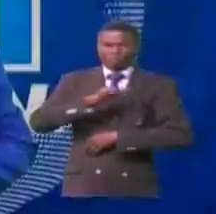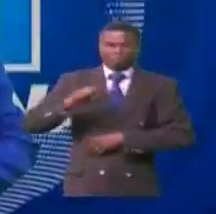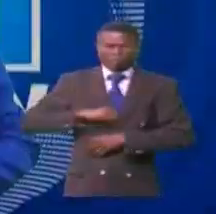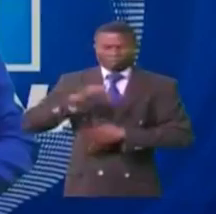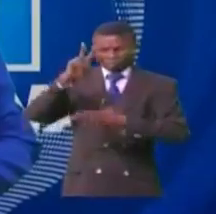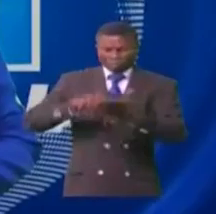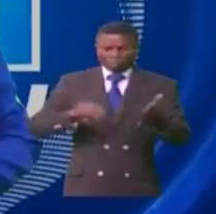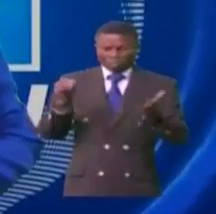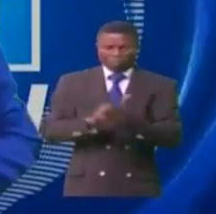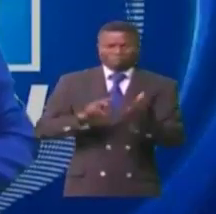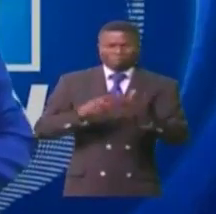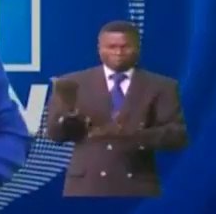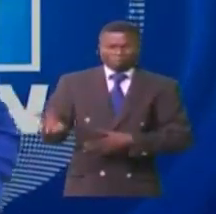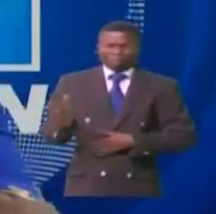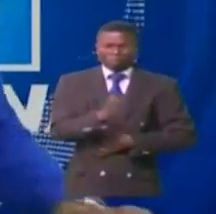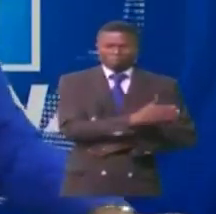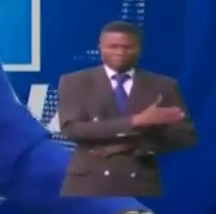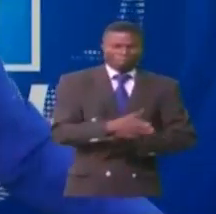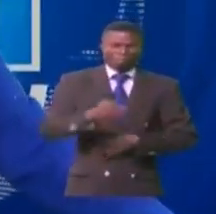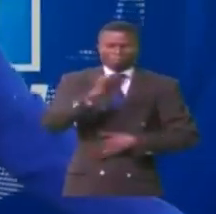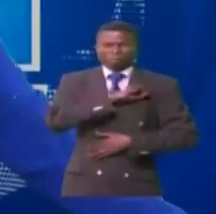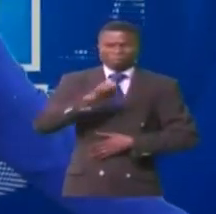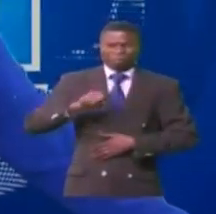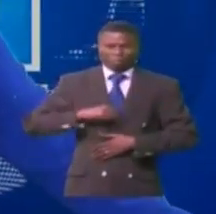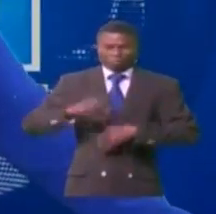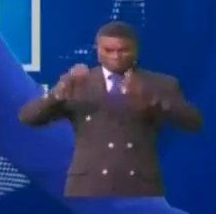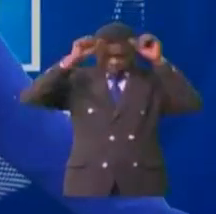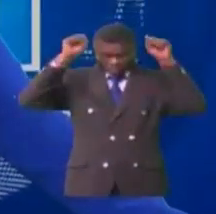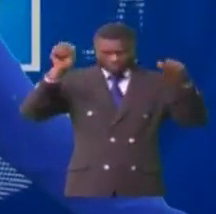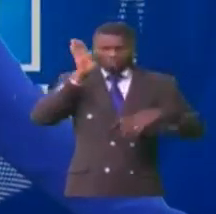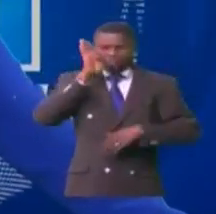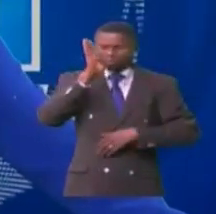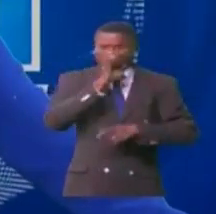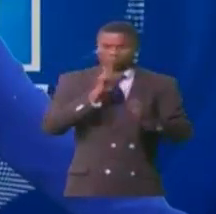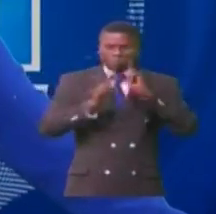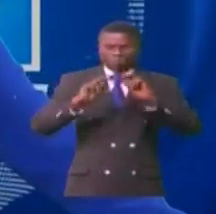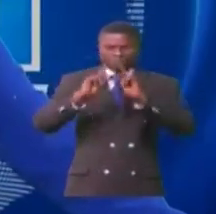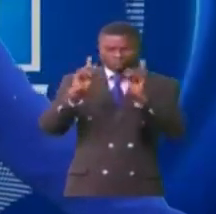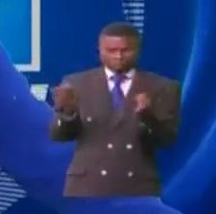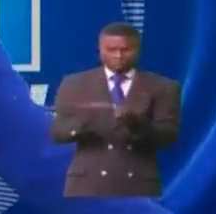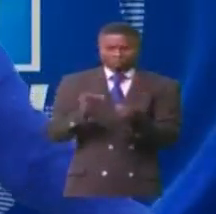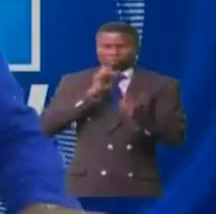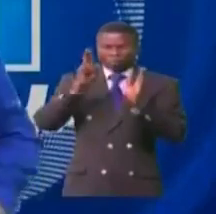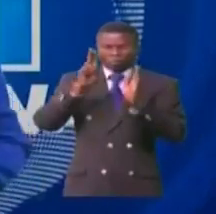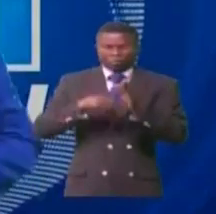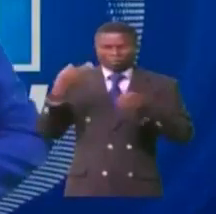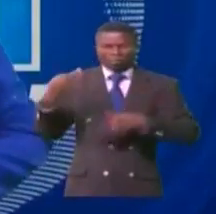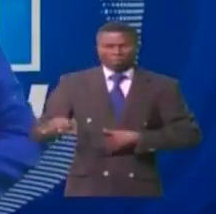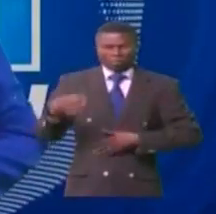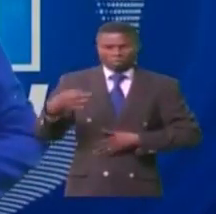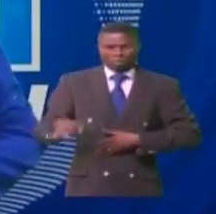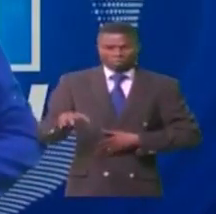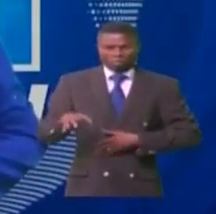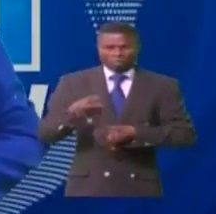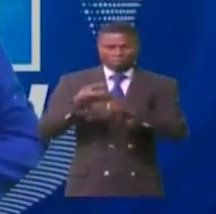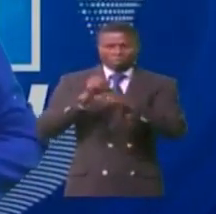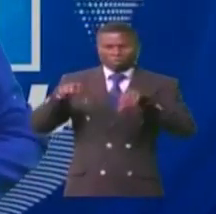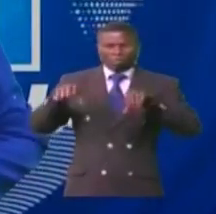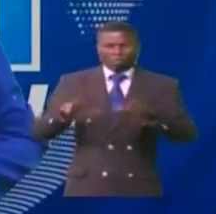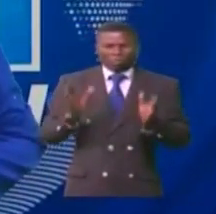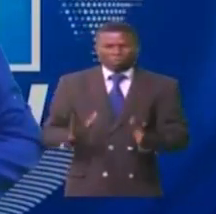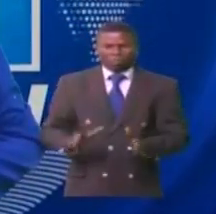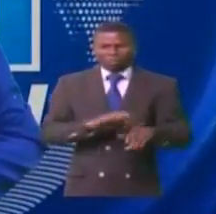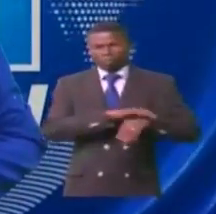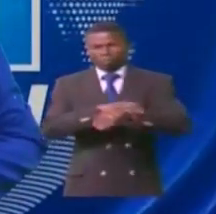lecture. Au Sénat, par contre, Modeste Baïti a échangé avec la délégation des parlementaires français d'origine congolaise,